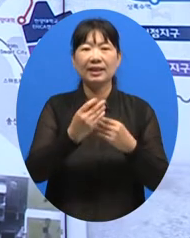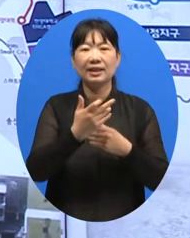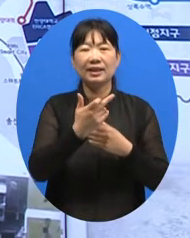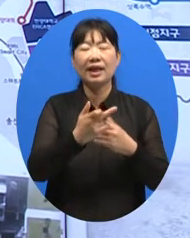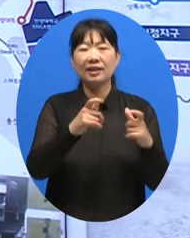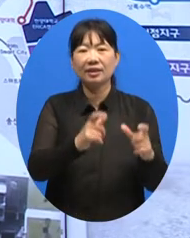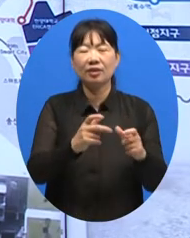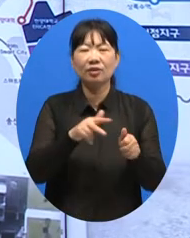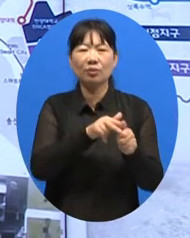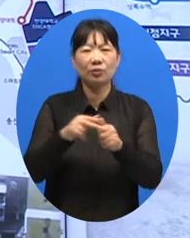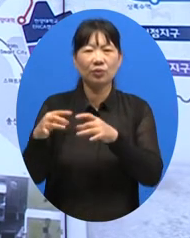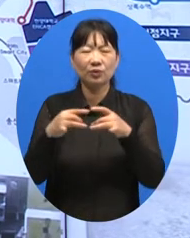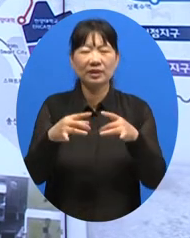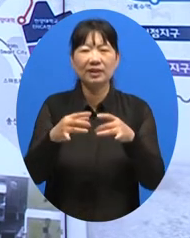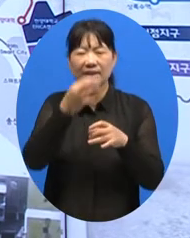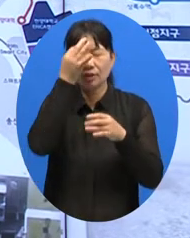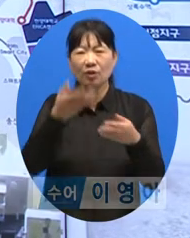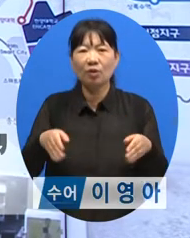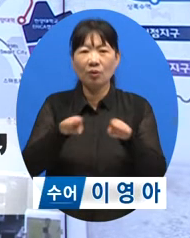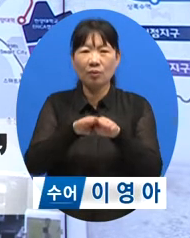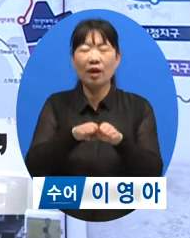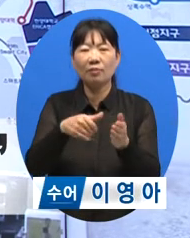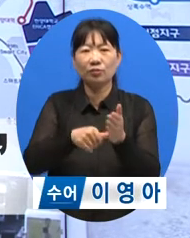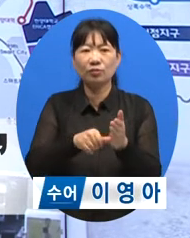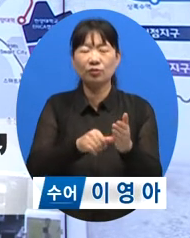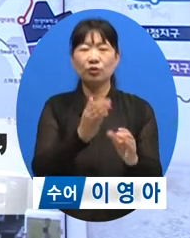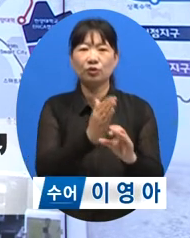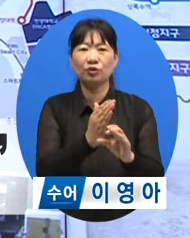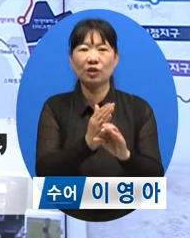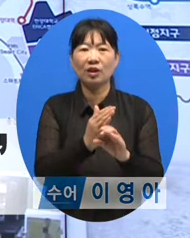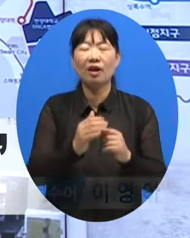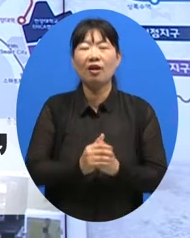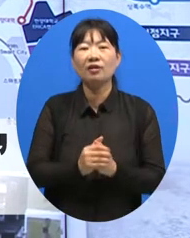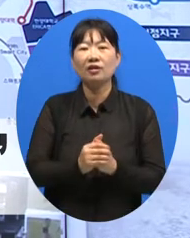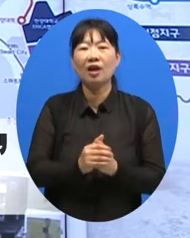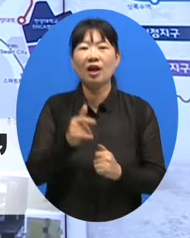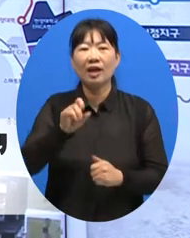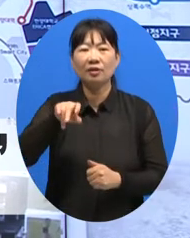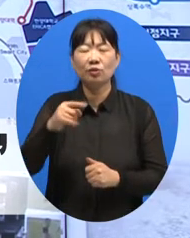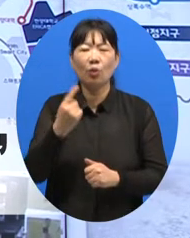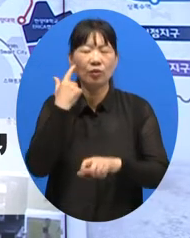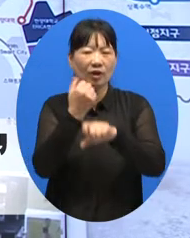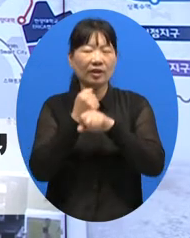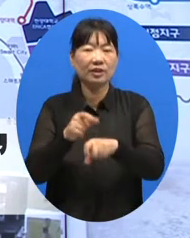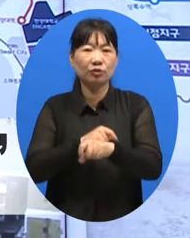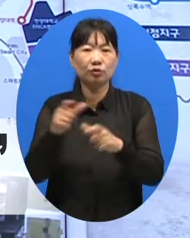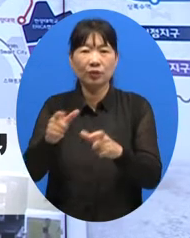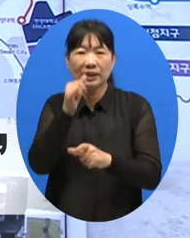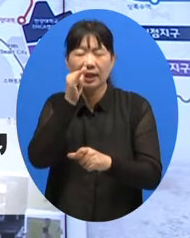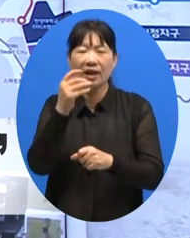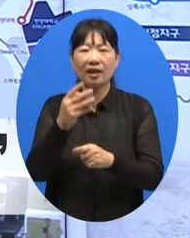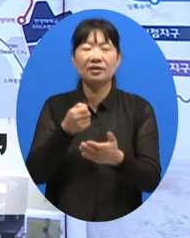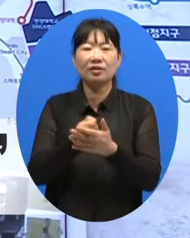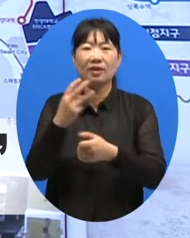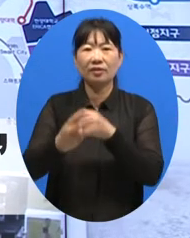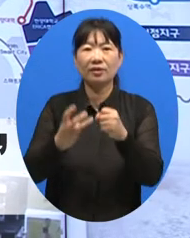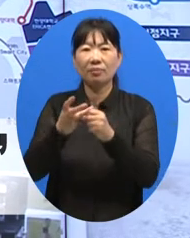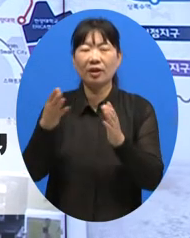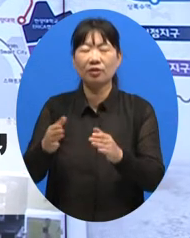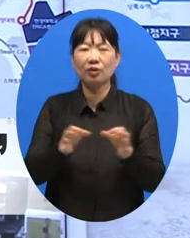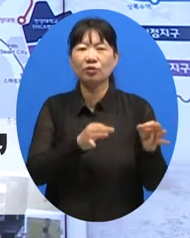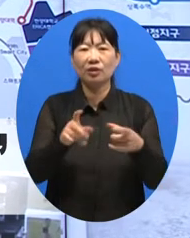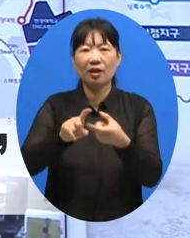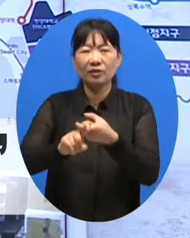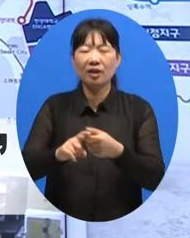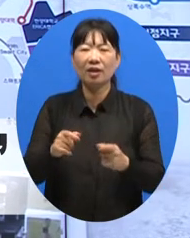경기 안산 지역에는 정보통신기술 융복합 부품 소재 분야를 중심으로 한 강소 연구개발 특구가 있는데요. 지정된 지 3년 만에